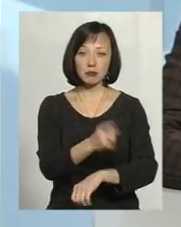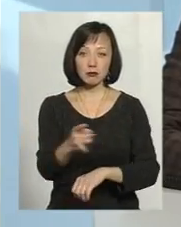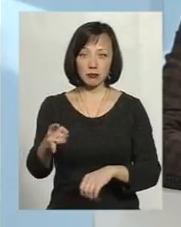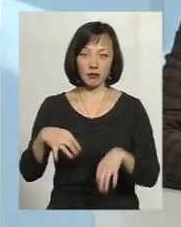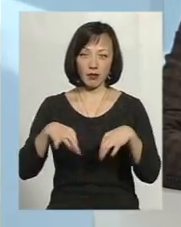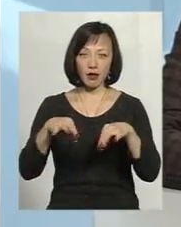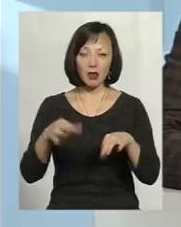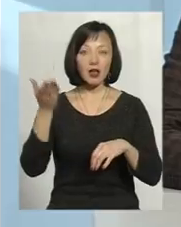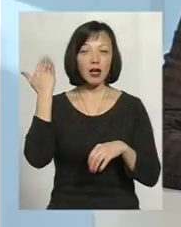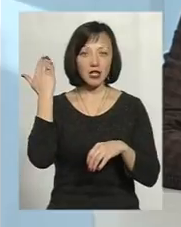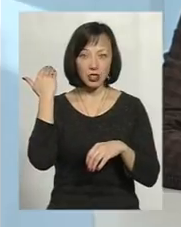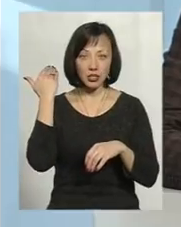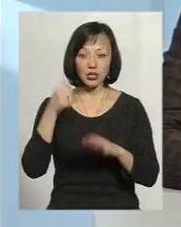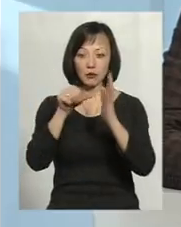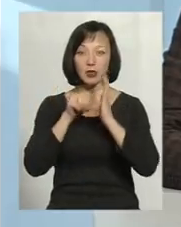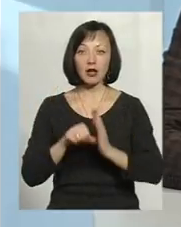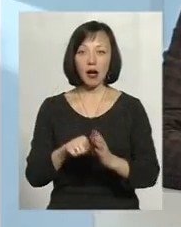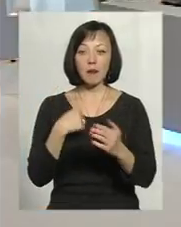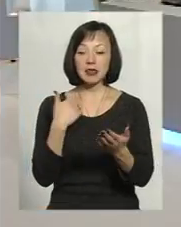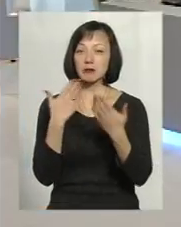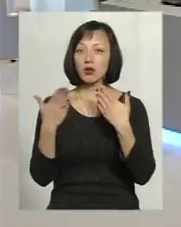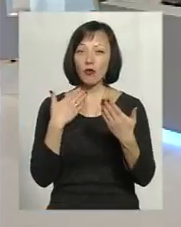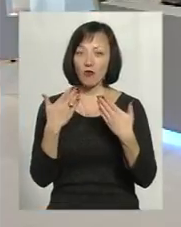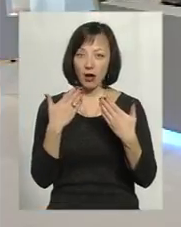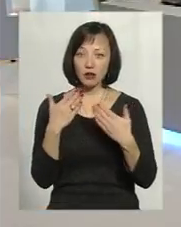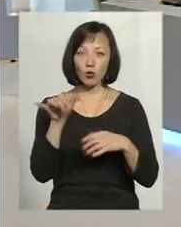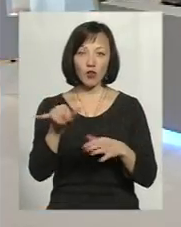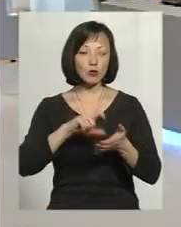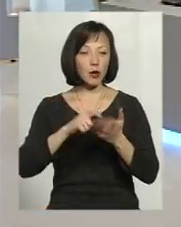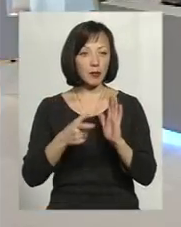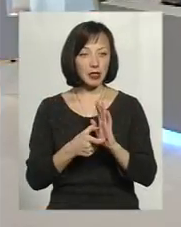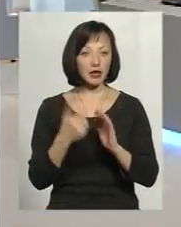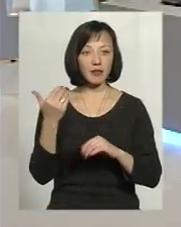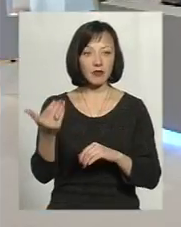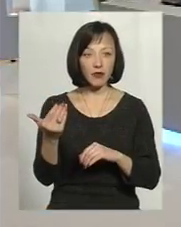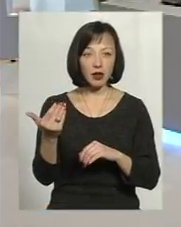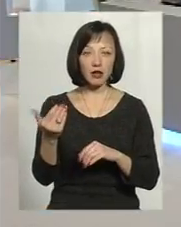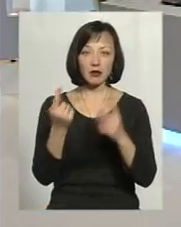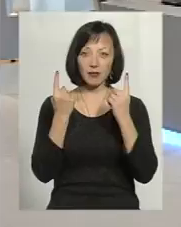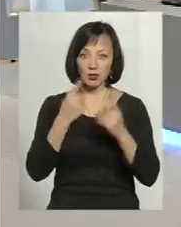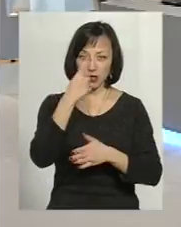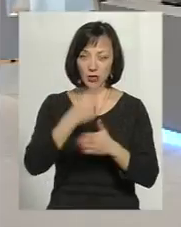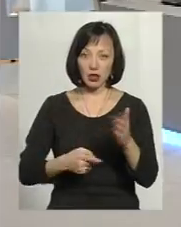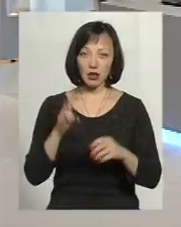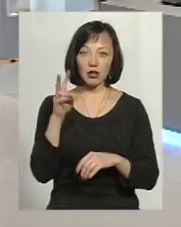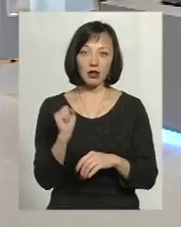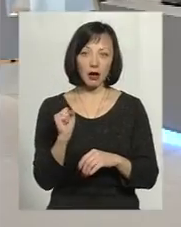Пане Олександре, свого часу, півроку тому, ми з вами спілкувалися у вашому кабінеті. Ви покладали величезні надії